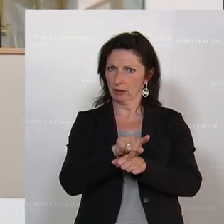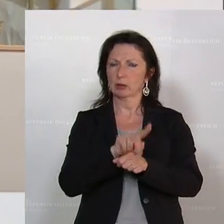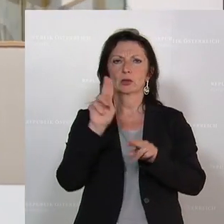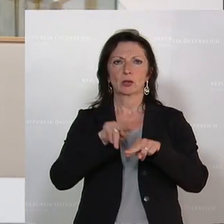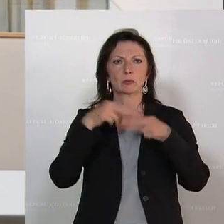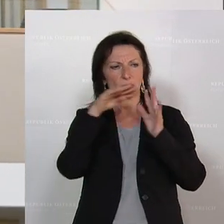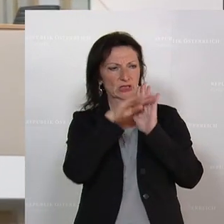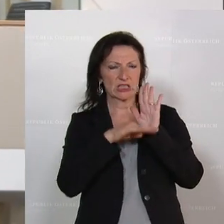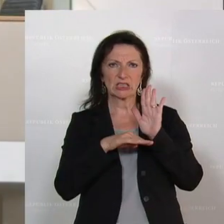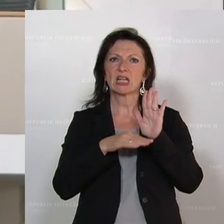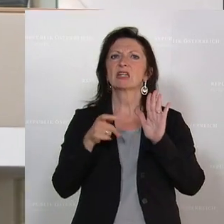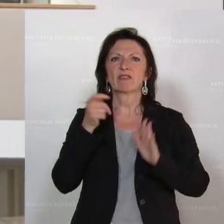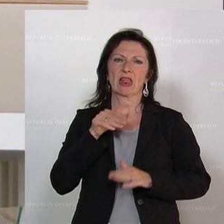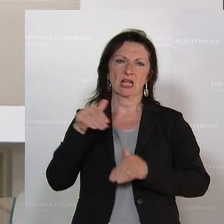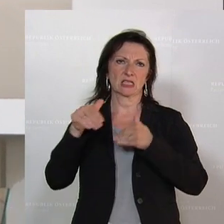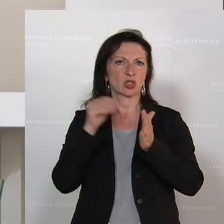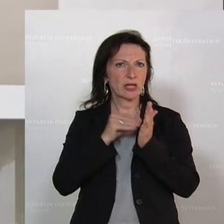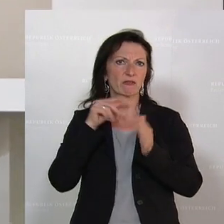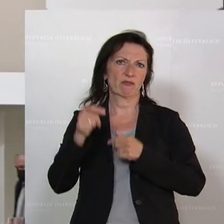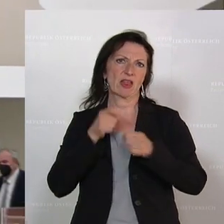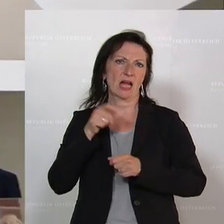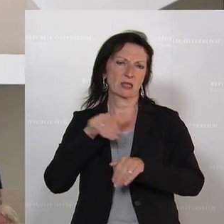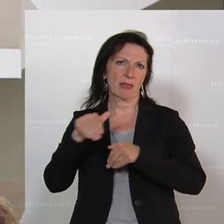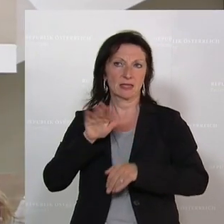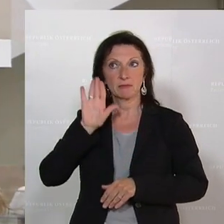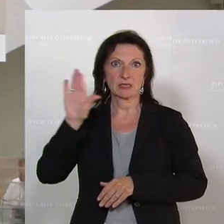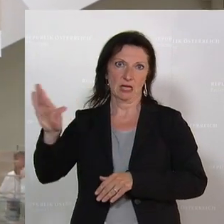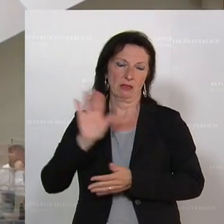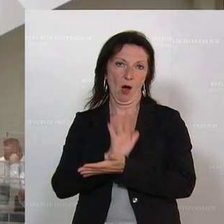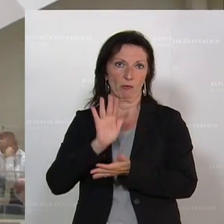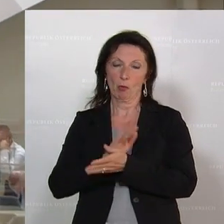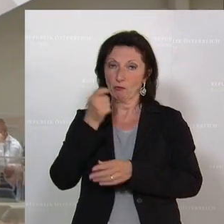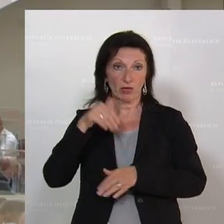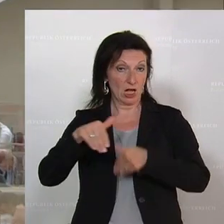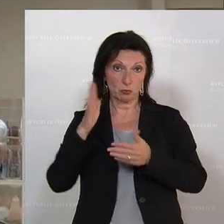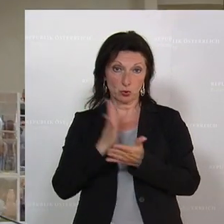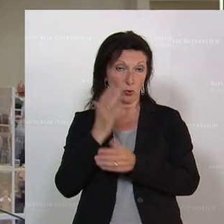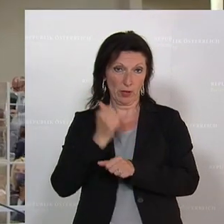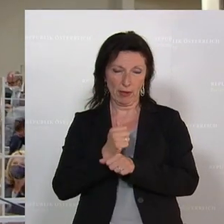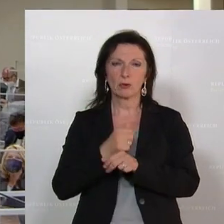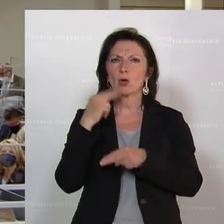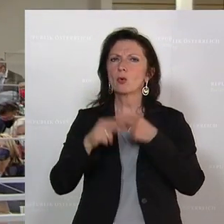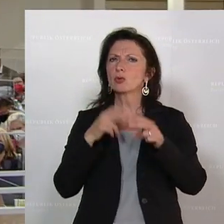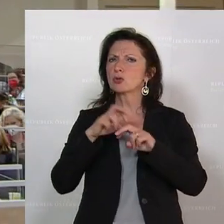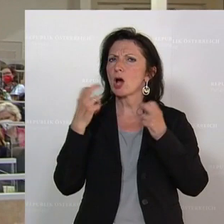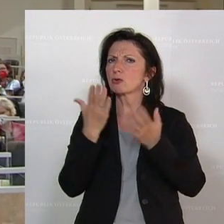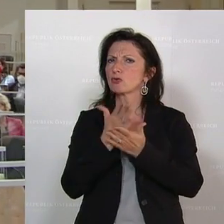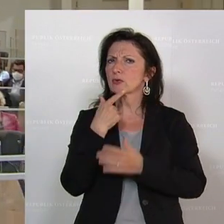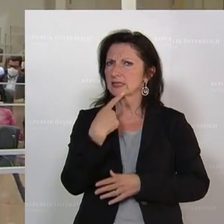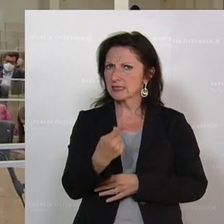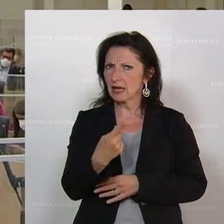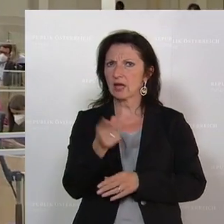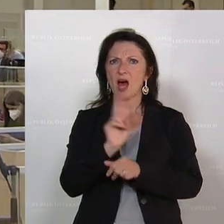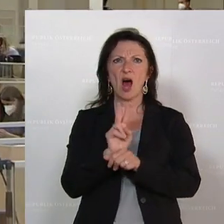eine Aufgabe des Finanzministeriums und der Finanzminister hat diese Entscheidung auch getroffen. Wie im Urschuss bereits ausgeführt, wird man